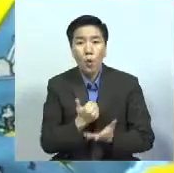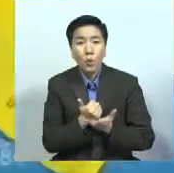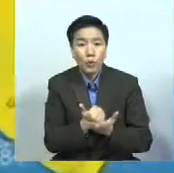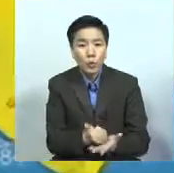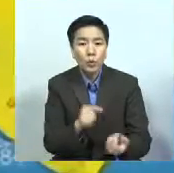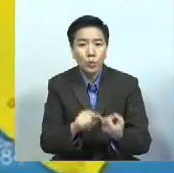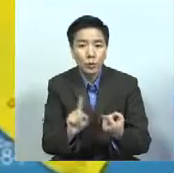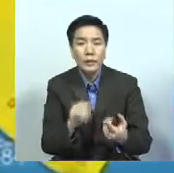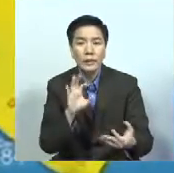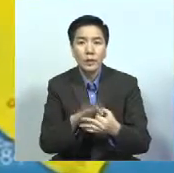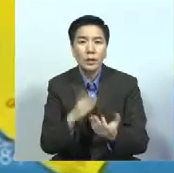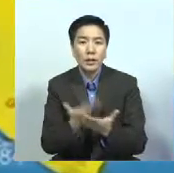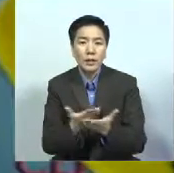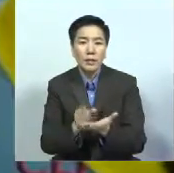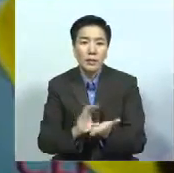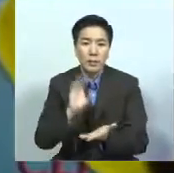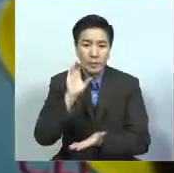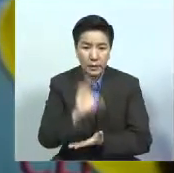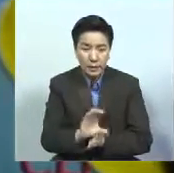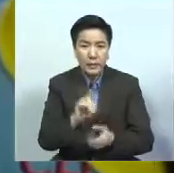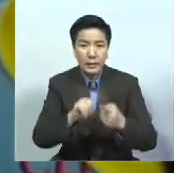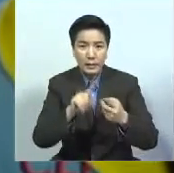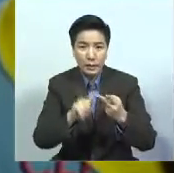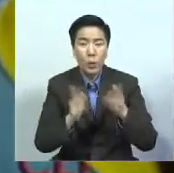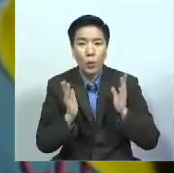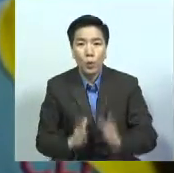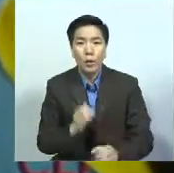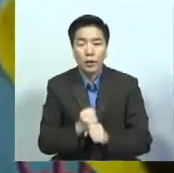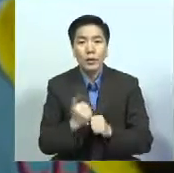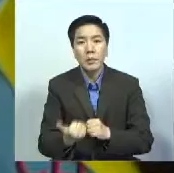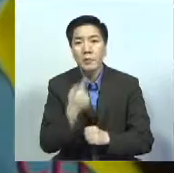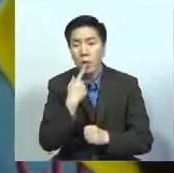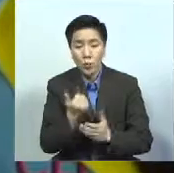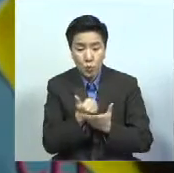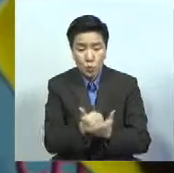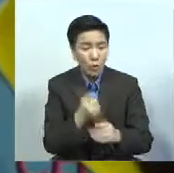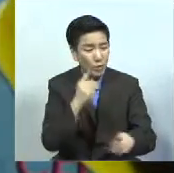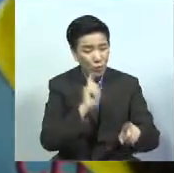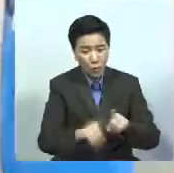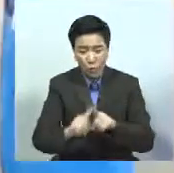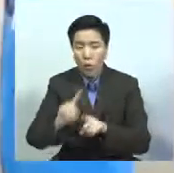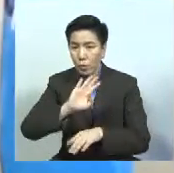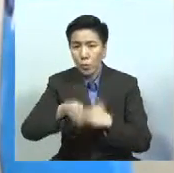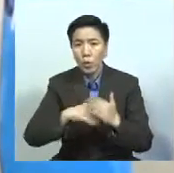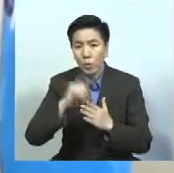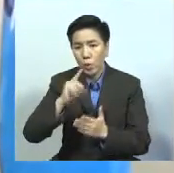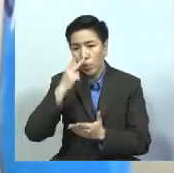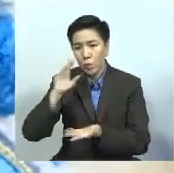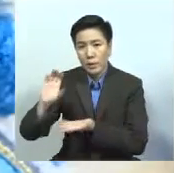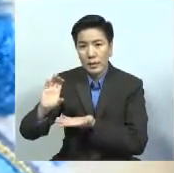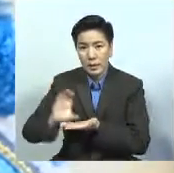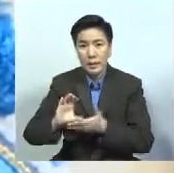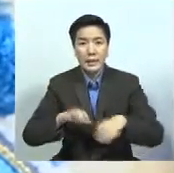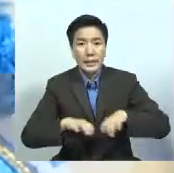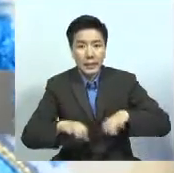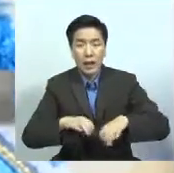เหลือทั้งในเรื่องของงบประมาณบุคลากรแต่ว่านายกก็บอกนะครับว่าการที่จะช่วยเหลือทุกอย่างนั้นต้องดูที่งบประมาณในการบริห